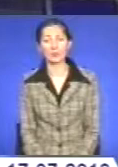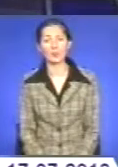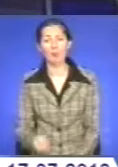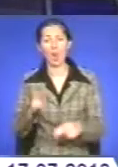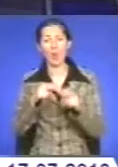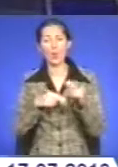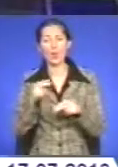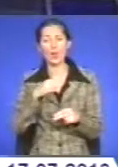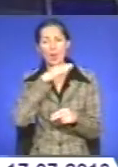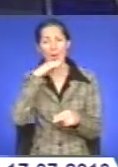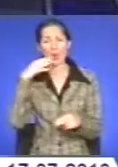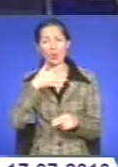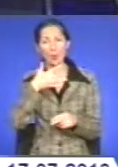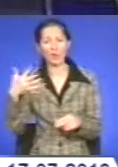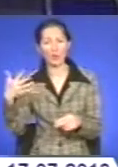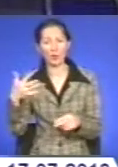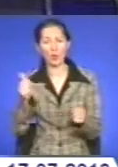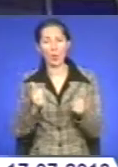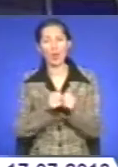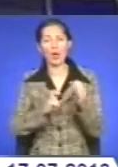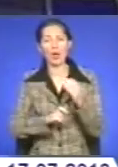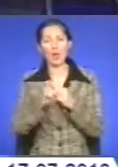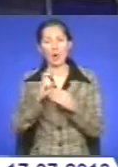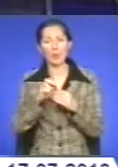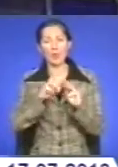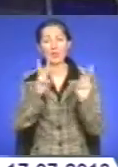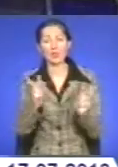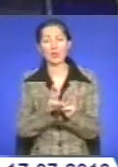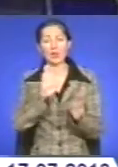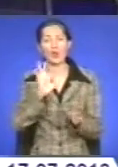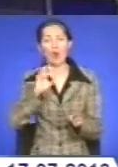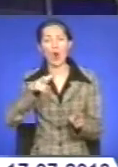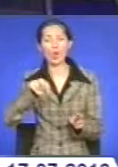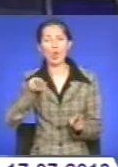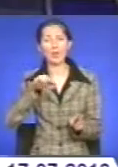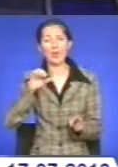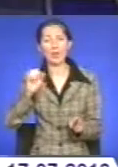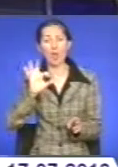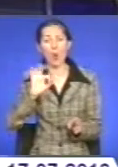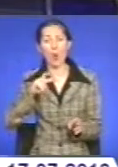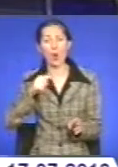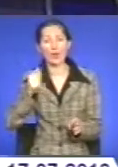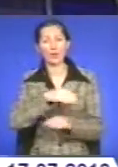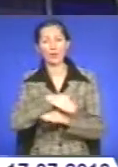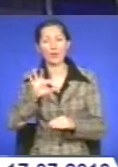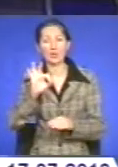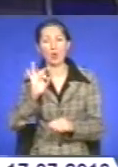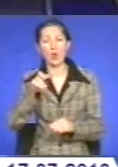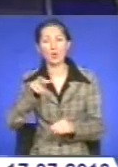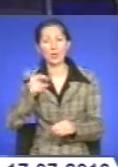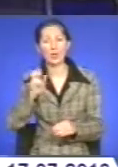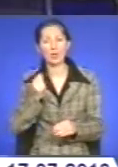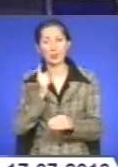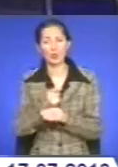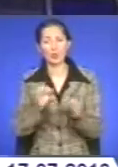Будувати багатоповерхівку біля храму святих Володимира і Ольги на вулиці Орлика заборонив суд. Історія, що почалася у лютому